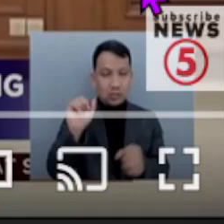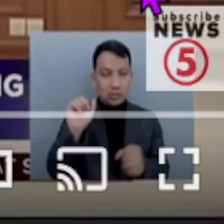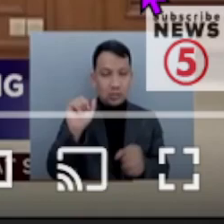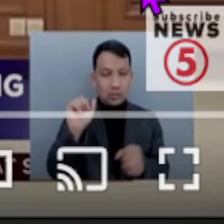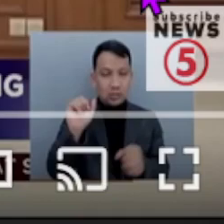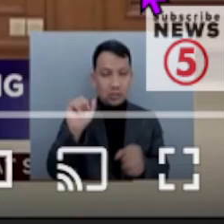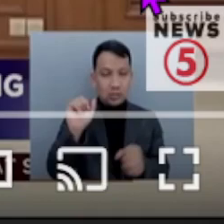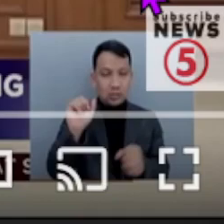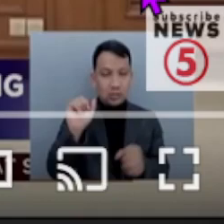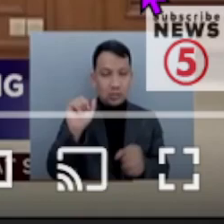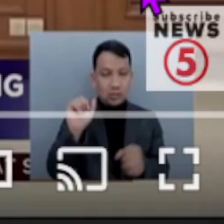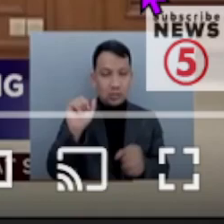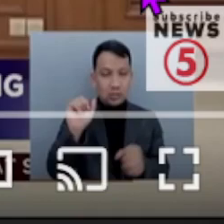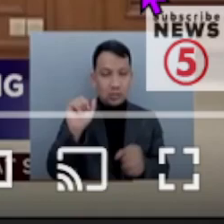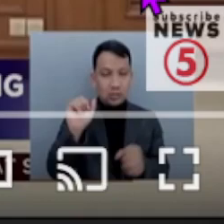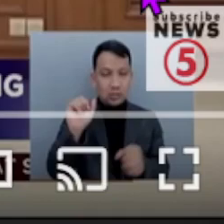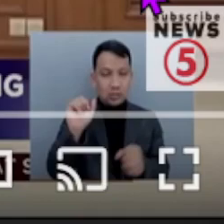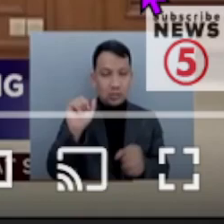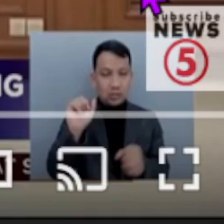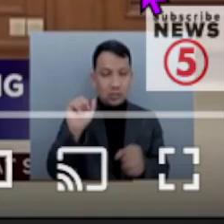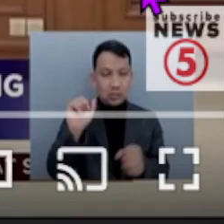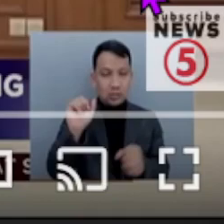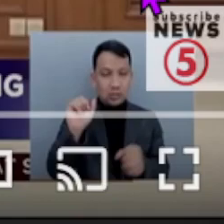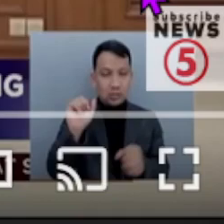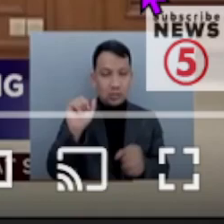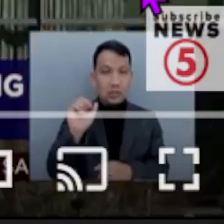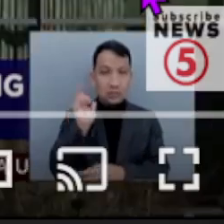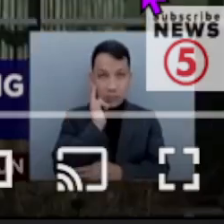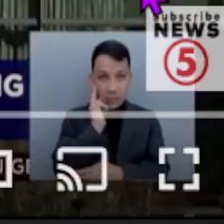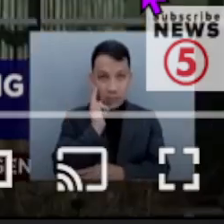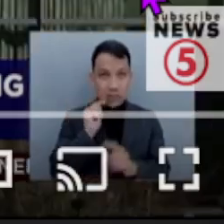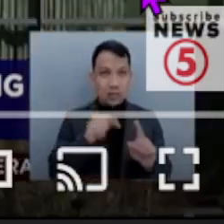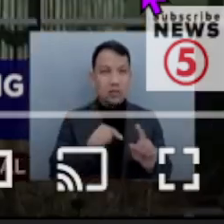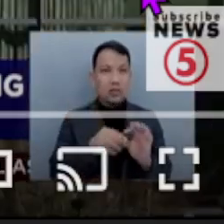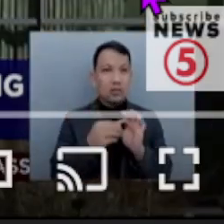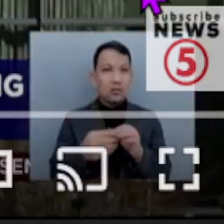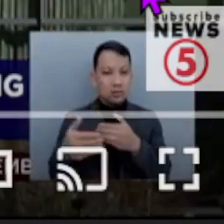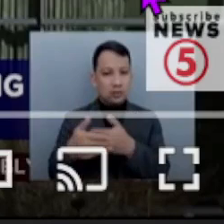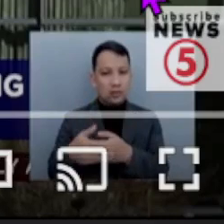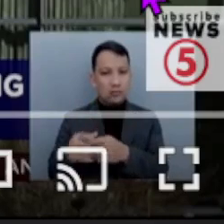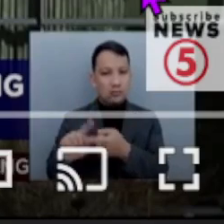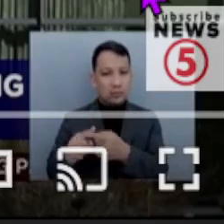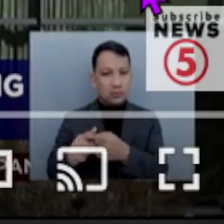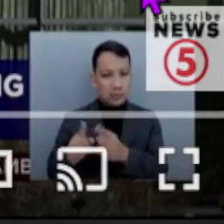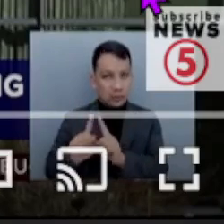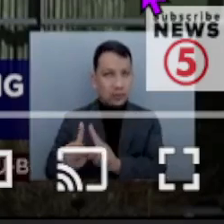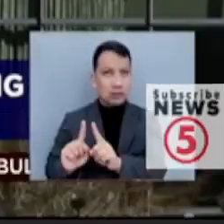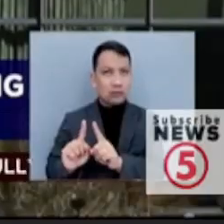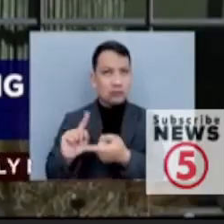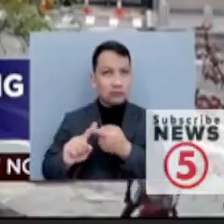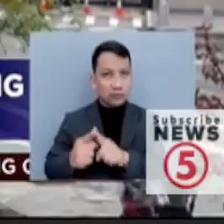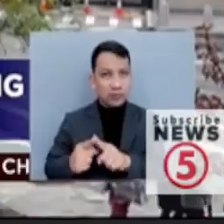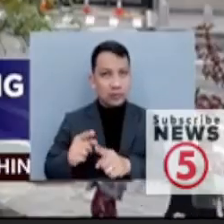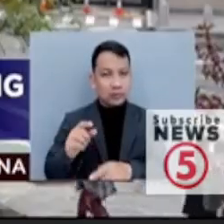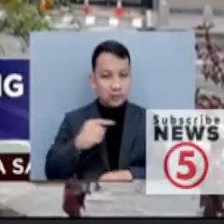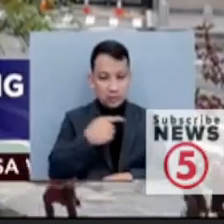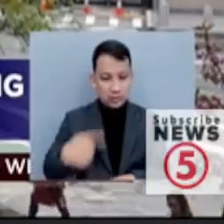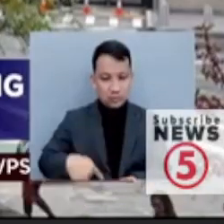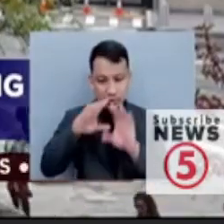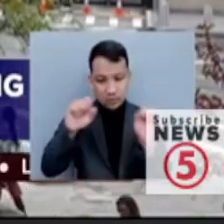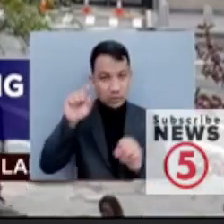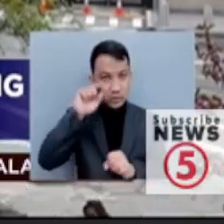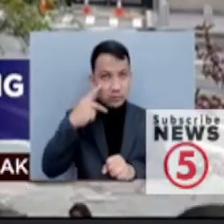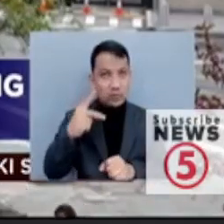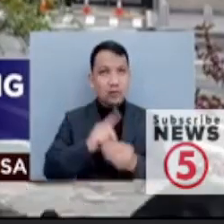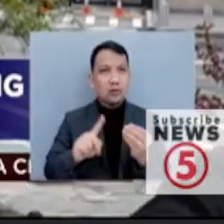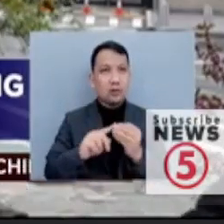Na ginagawa naman ni dating Pangulong Rodrigo Duterte. Close kay President o Chinese President Xi Jinping. Pero bok, syempre, pag back channel talks